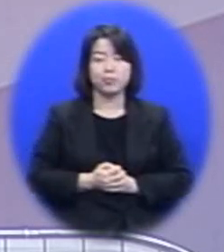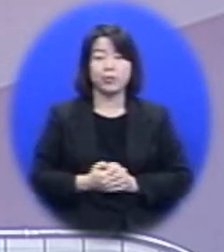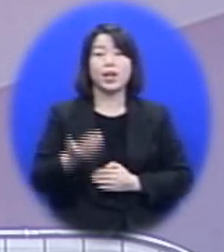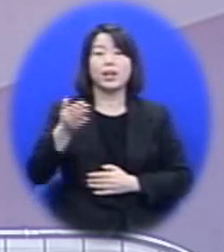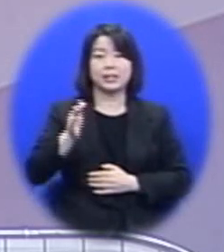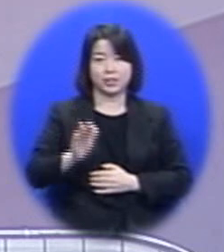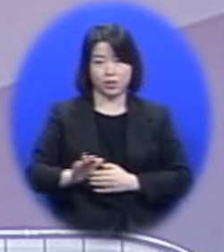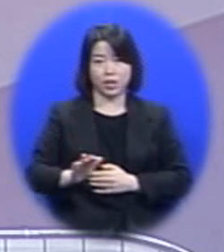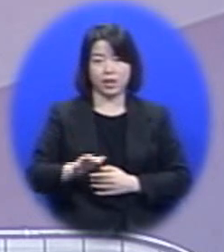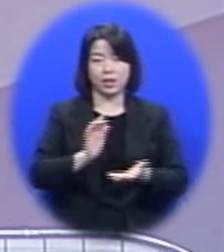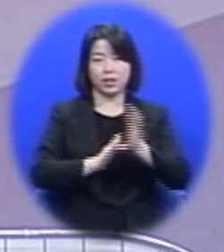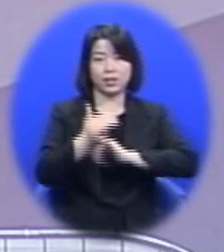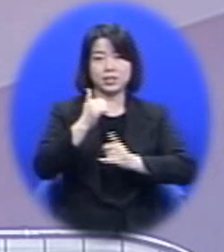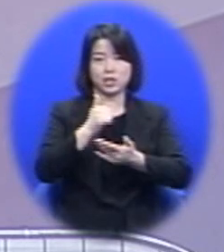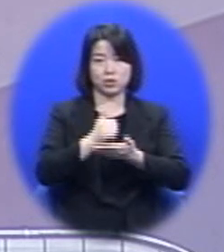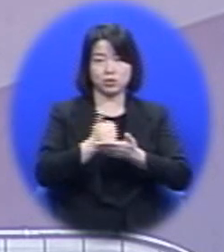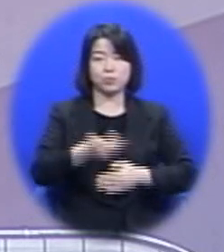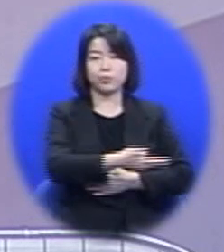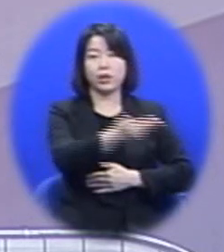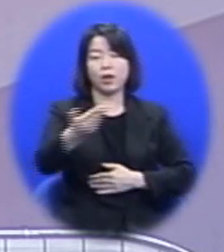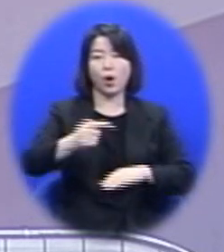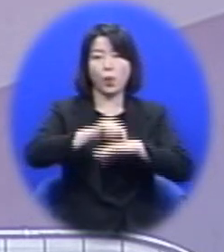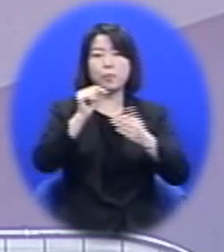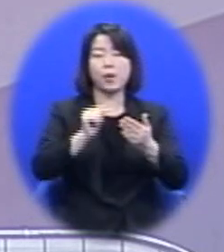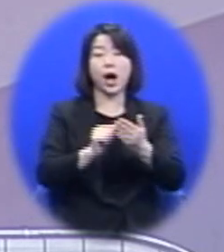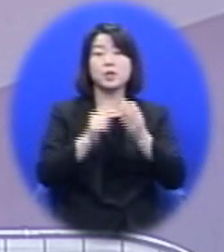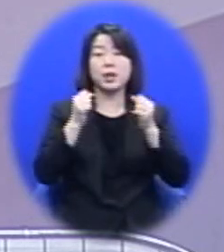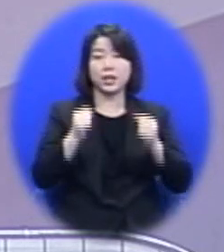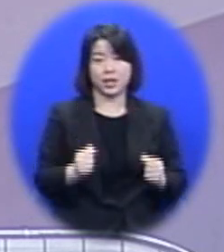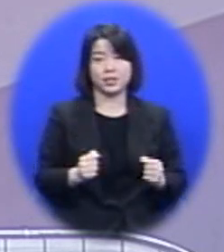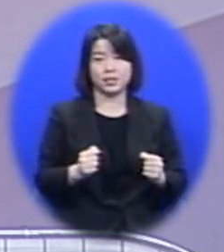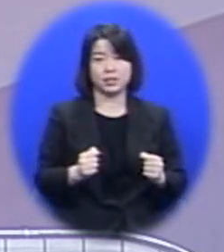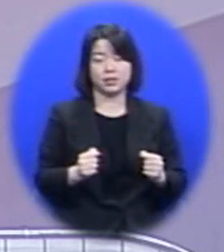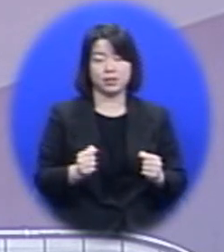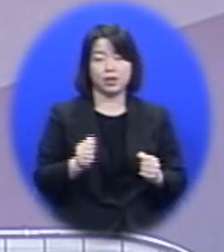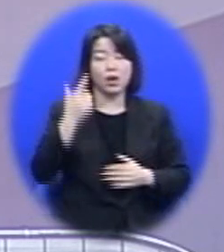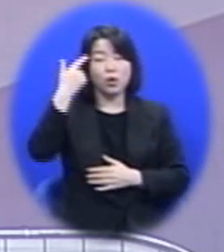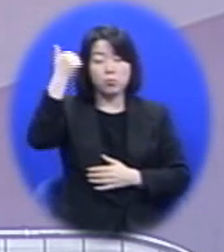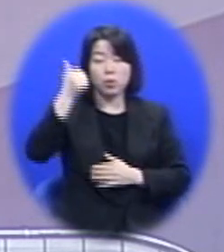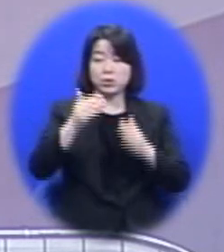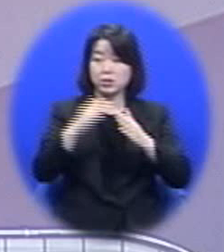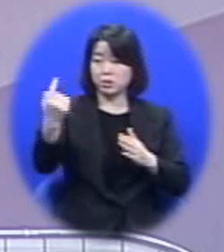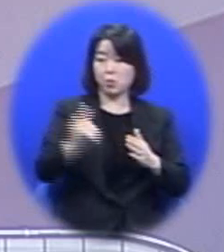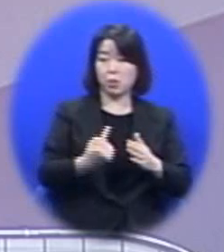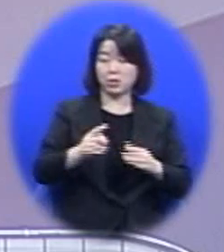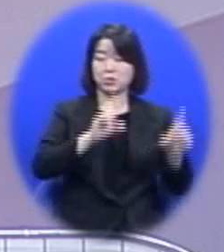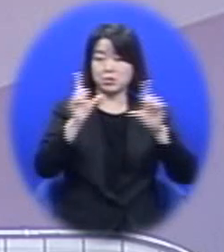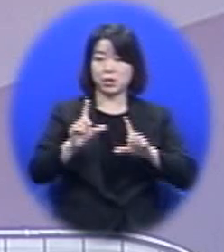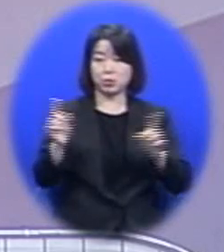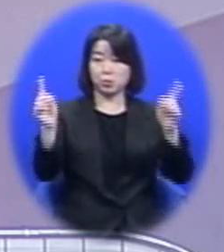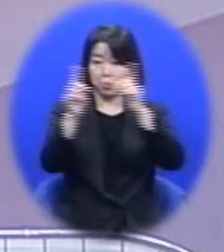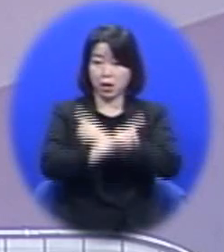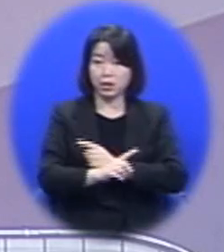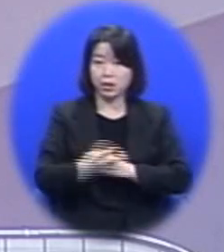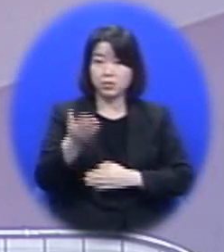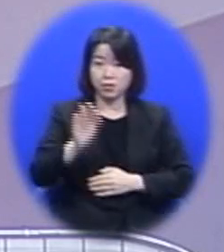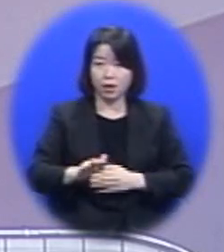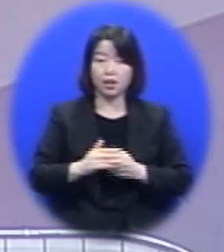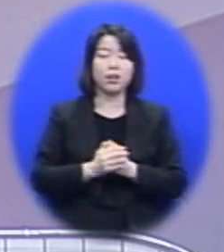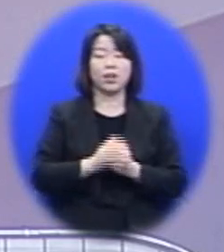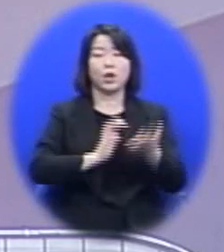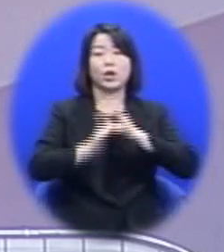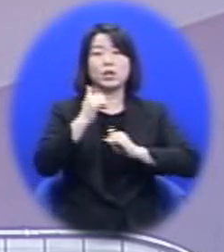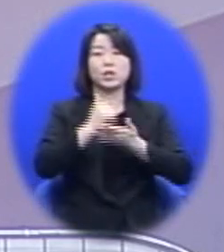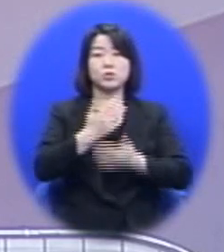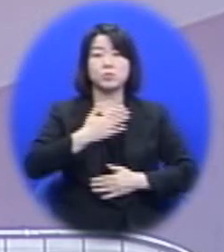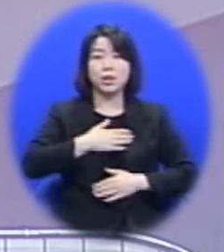그러나 예수님 여러분의 마음에 계신 것, 목사가 집에 와서 살아도 생활에 변화가 일어난다면